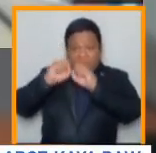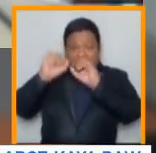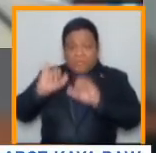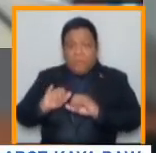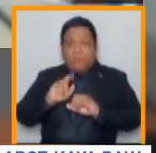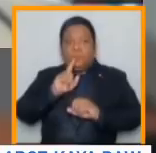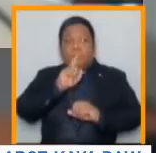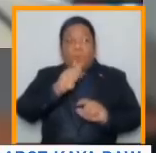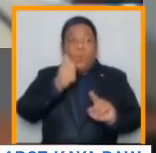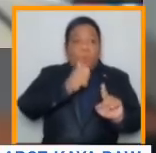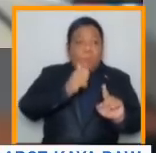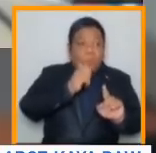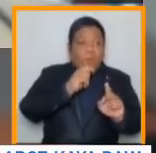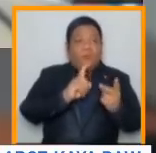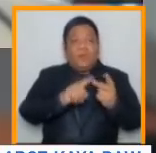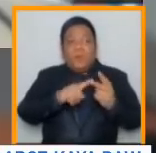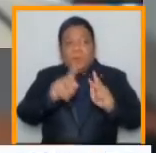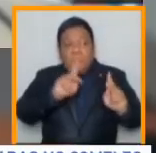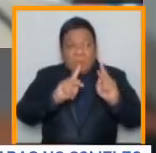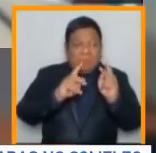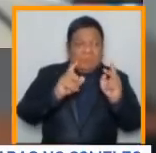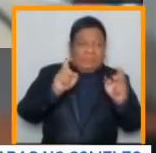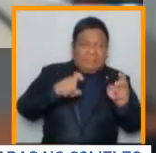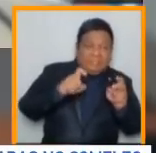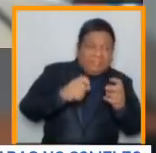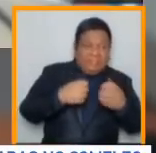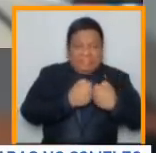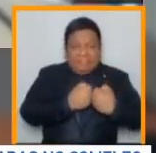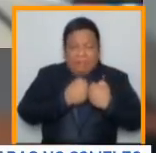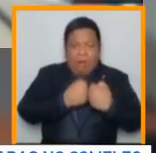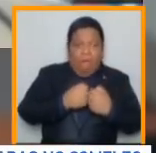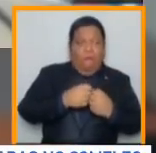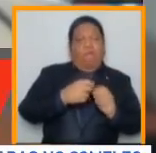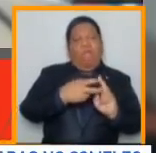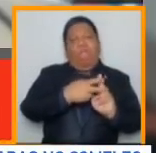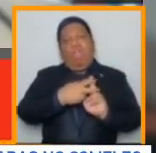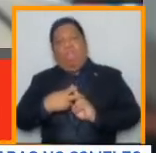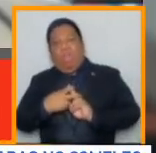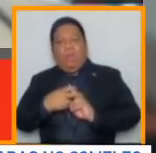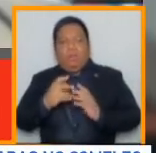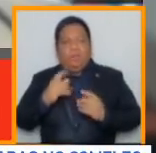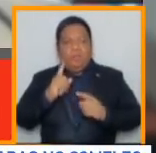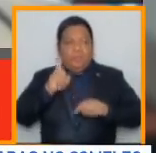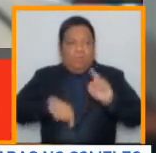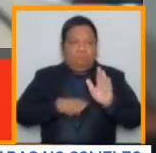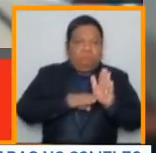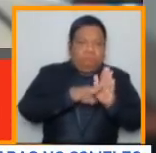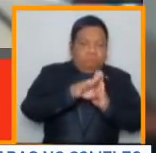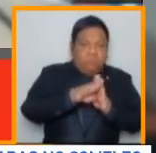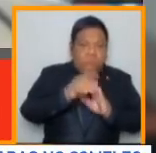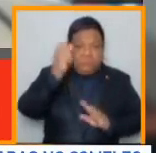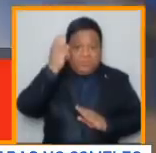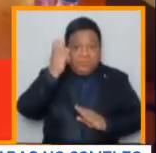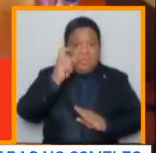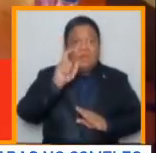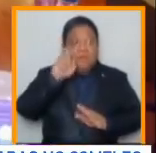Spread the message that true progress is not the privilege of a few, but a right to be enjoyed by